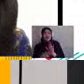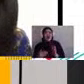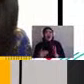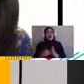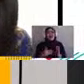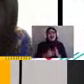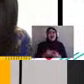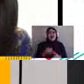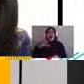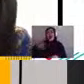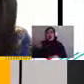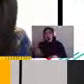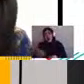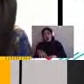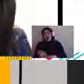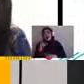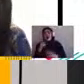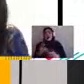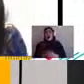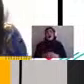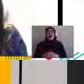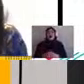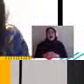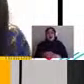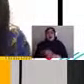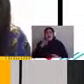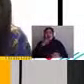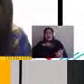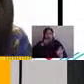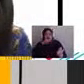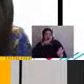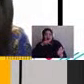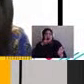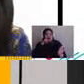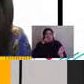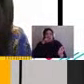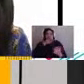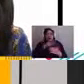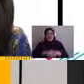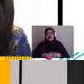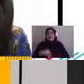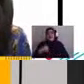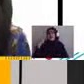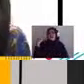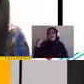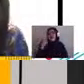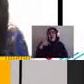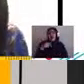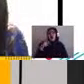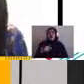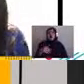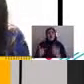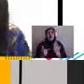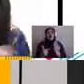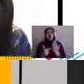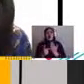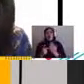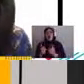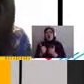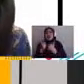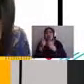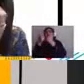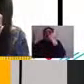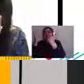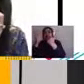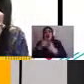hukum untuk mengecek, biasanya karena para pelaku ini canggih-canggih gitu ya, teknologinya sudah sangat high-tech,